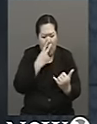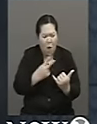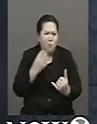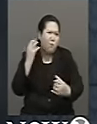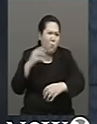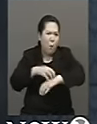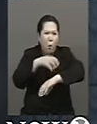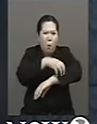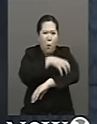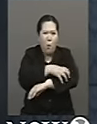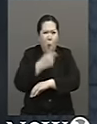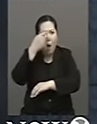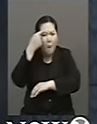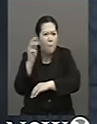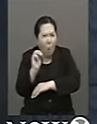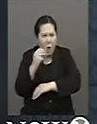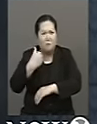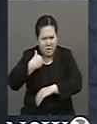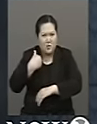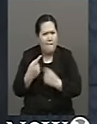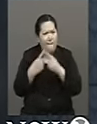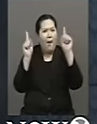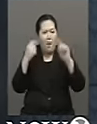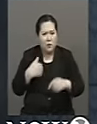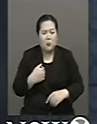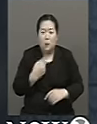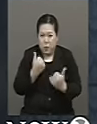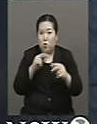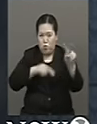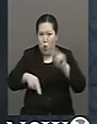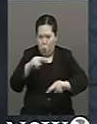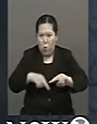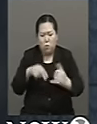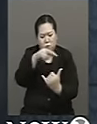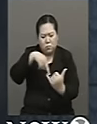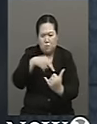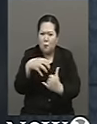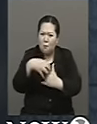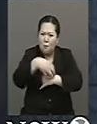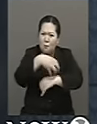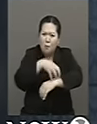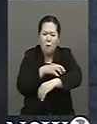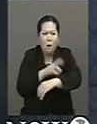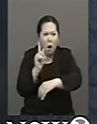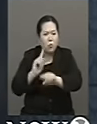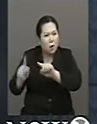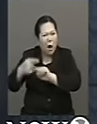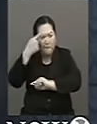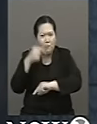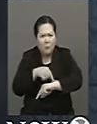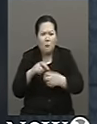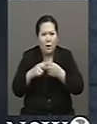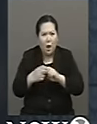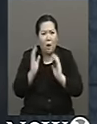ตรวจสอบกันอยู่ว่ารอยฟกช้ำที่ว่านี้เกิดจากการทำร้ายของตำรวจหรือเปล่าเป็นสาเหตุของการเสียชีวิตด้วยหรือเปล่าน